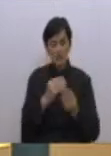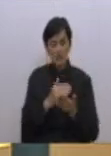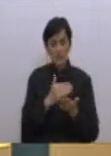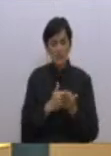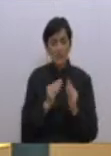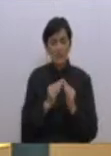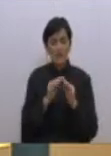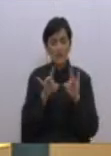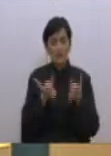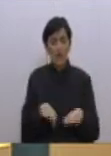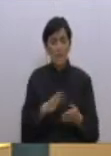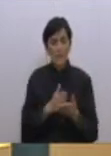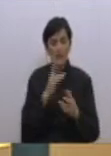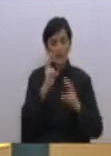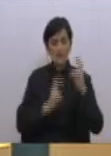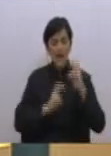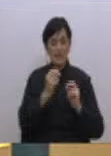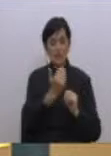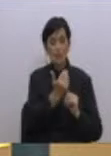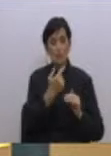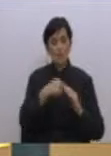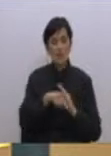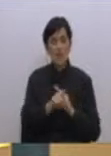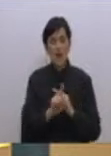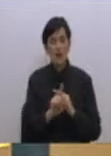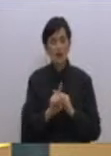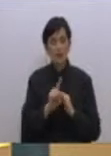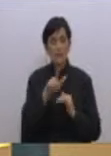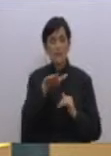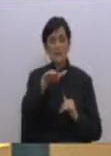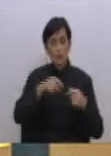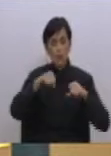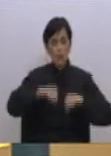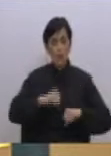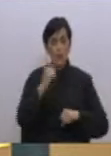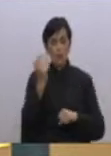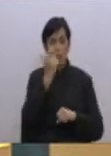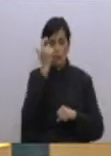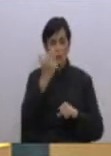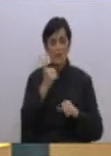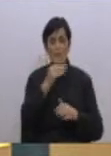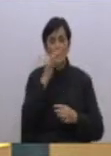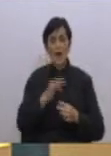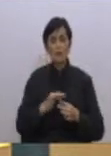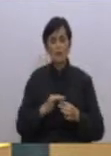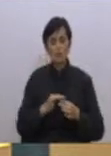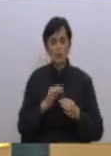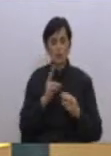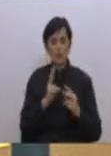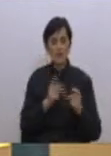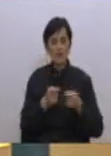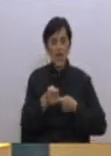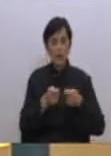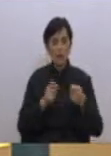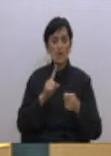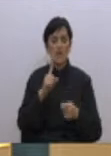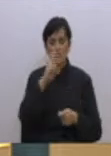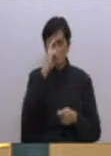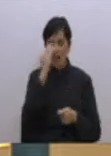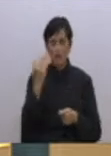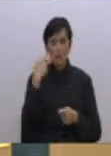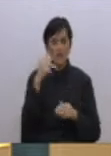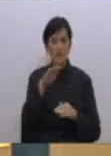რჩება საწარმოს მიერ სესხის აღებასთან დაკავებისა და პასუხისმგებლობების დარეგულება, რაც მთავრობის